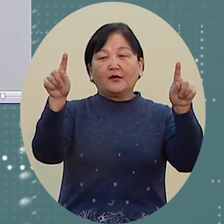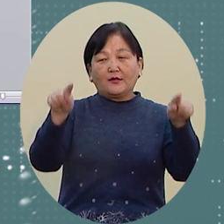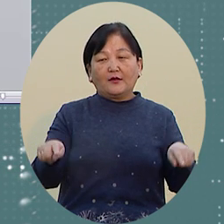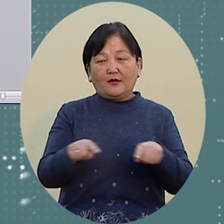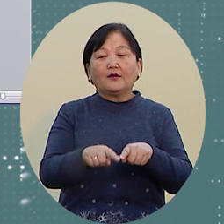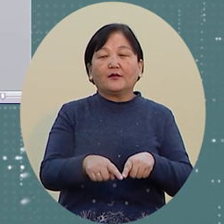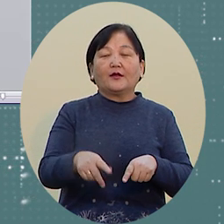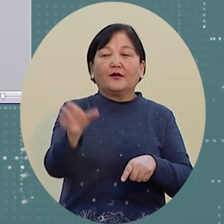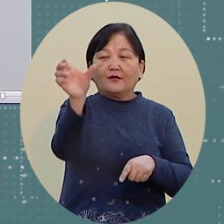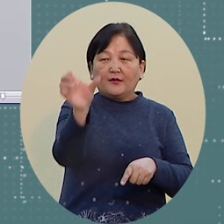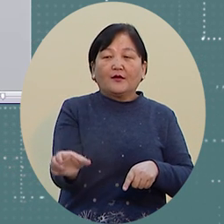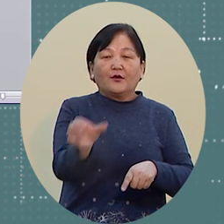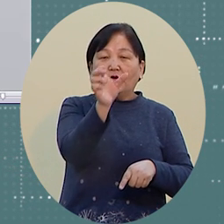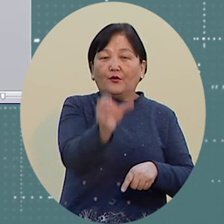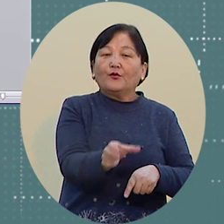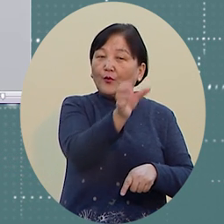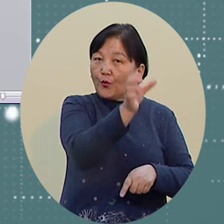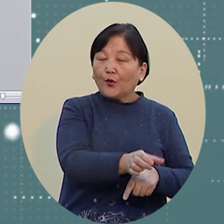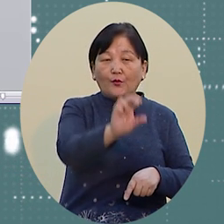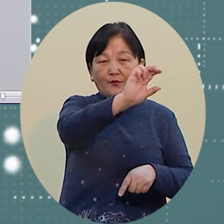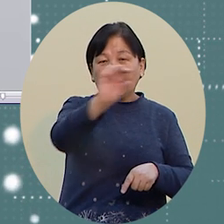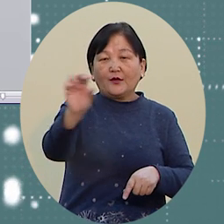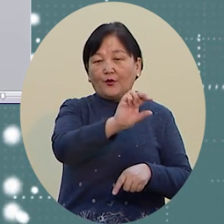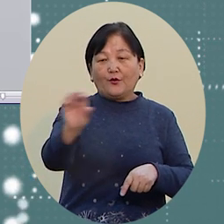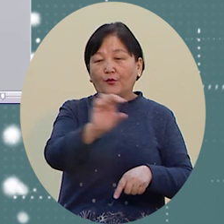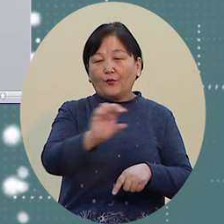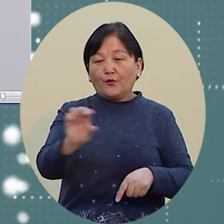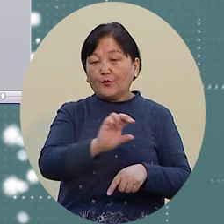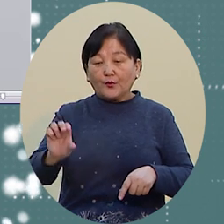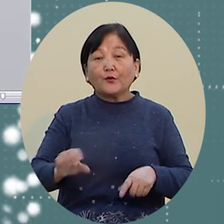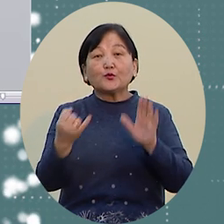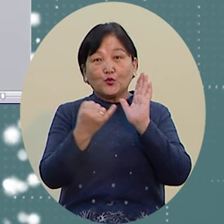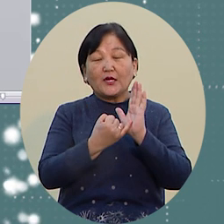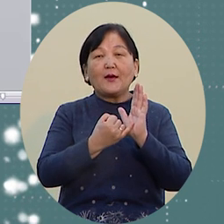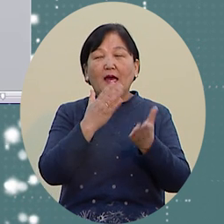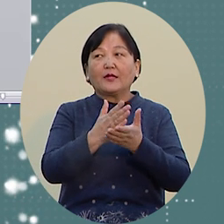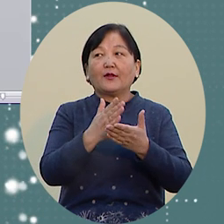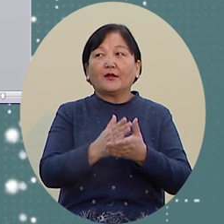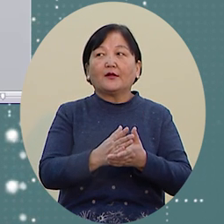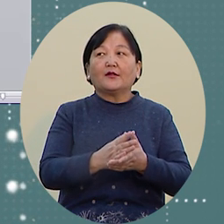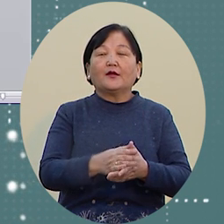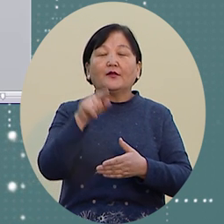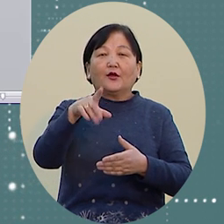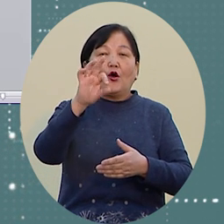за мэдээж тоогоо өгчөөд бэлэн болсон болвол ок гэсэн товчийг дарахад бол хүснэгт үсэх ёстой байгаа.